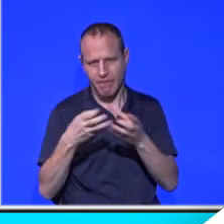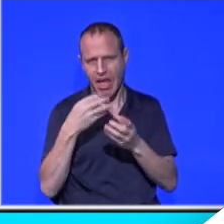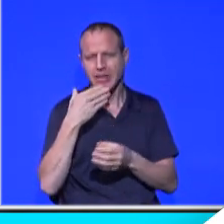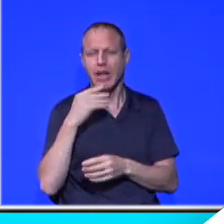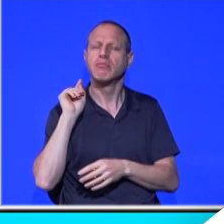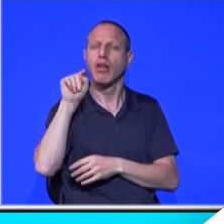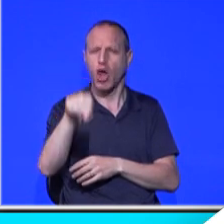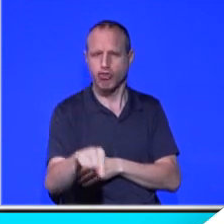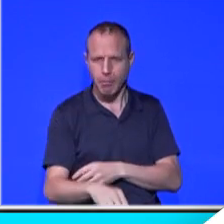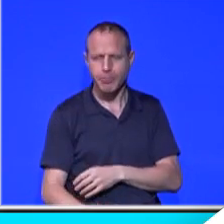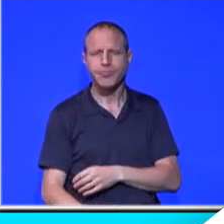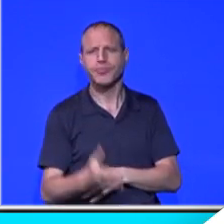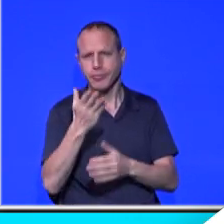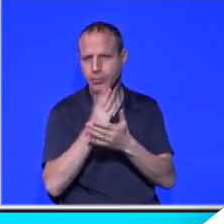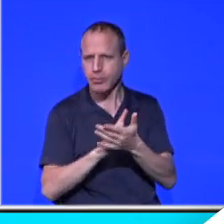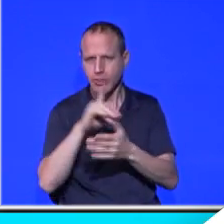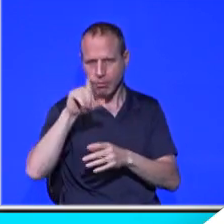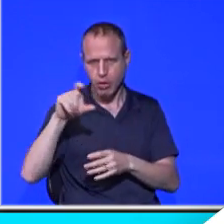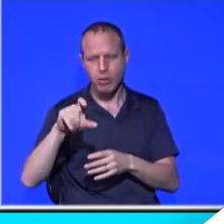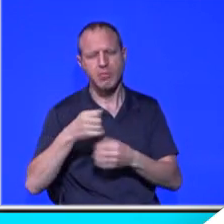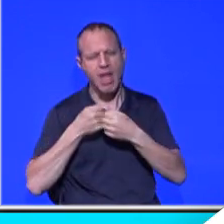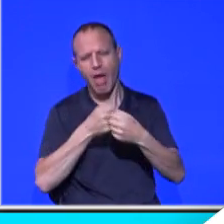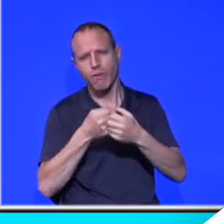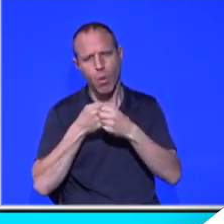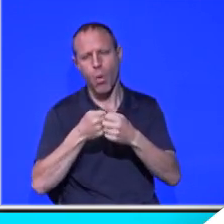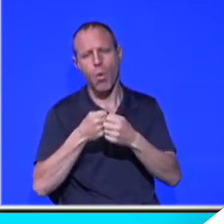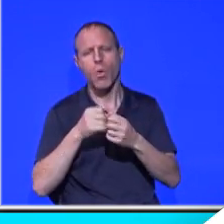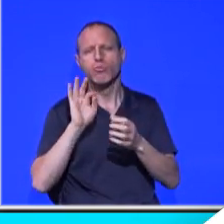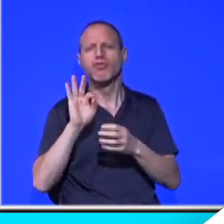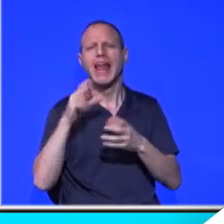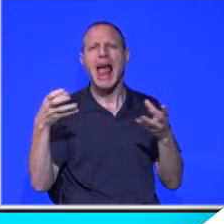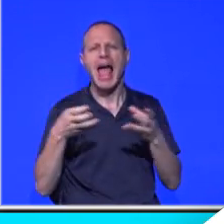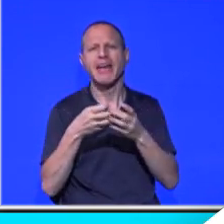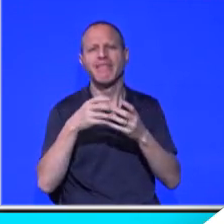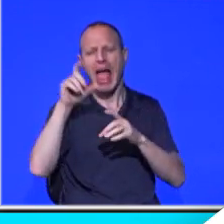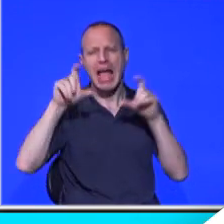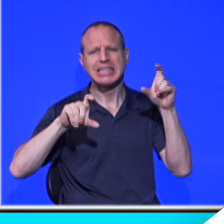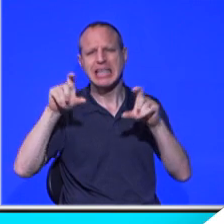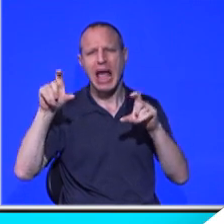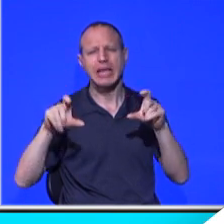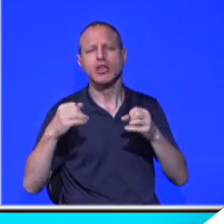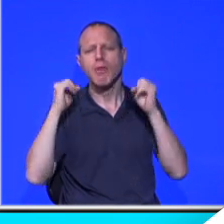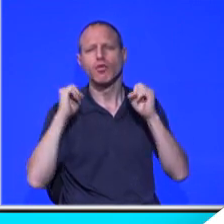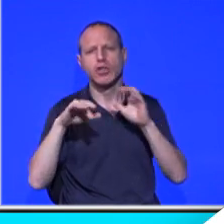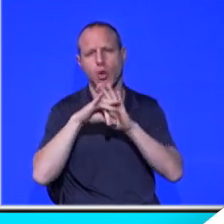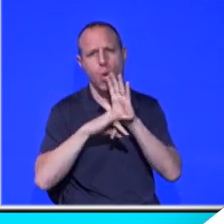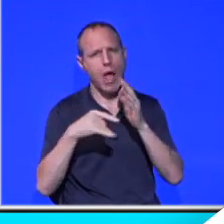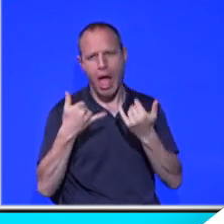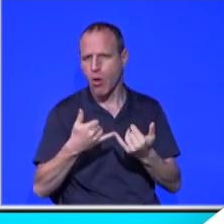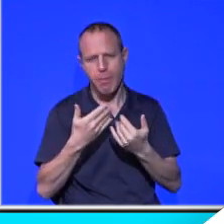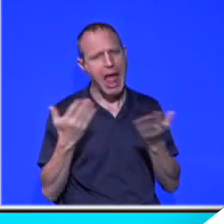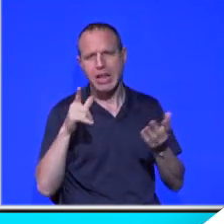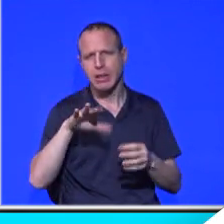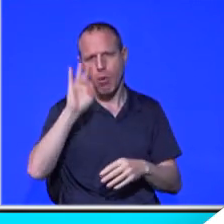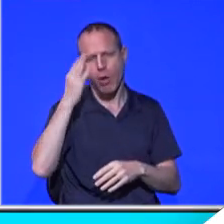תגיע לשם, וחלק מהאנשים יאבקו למען חברה אזרחית מבוססת חוקה. היום אין לזה